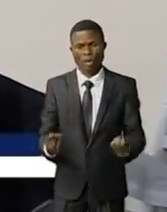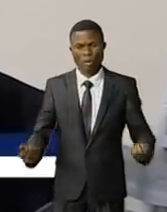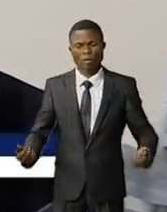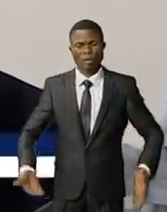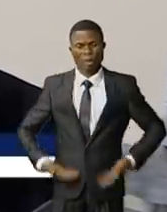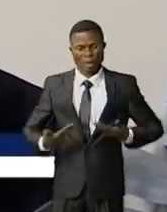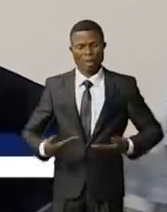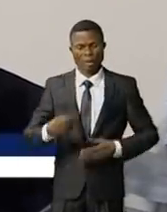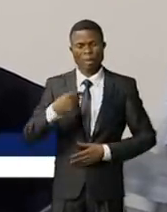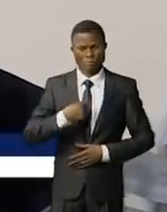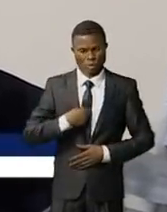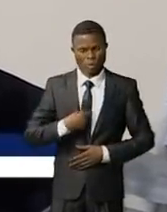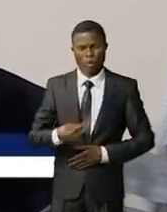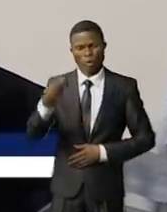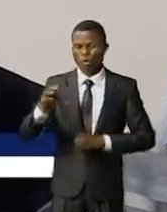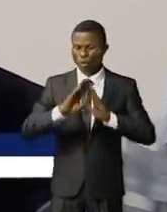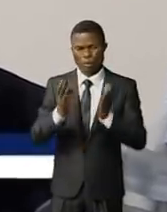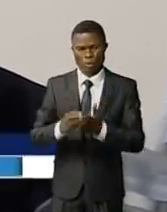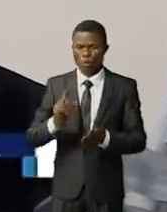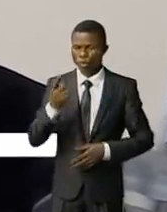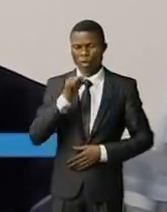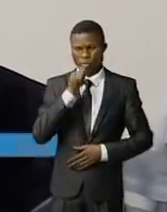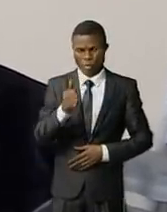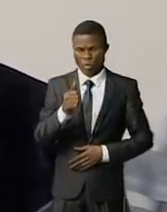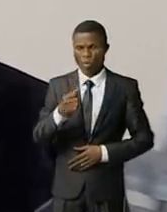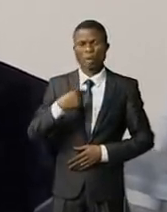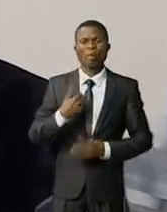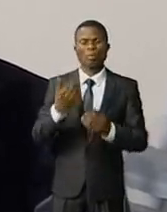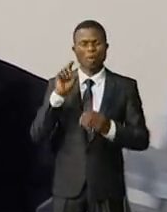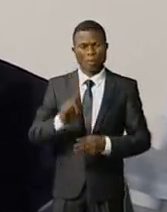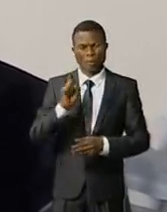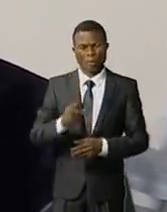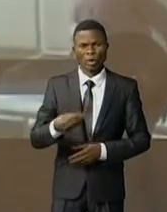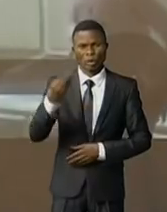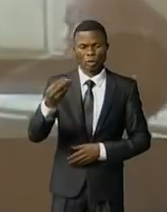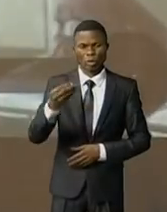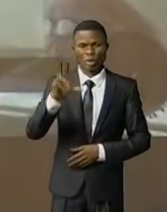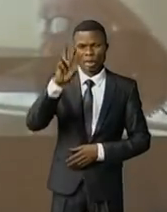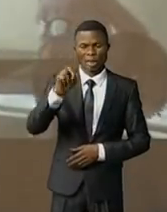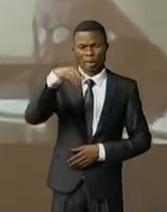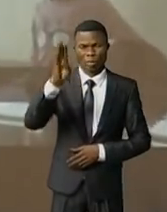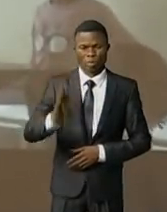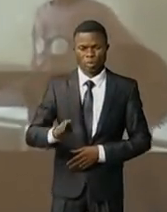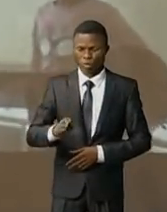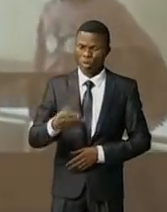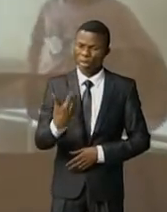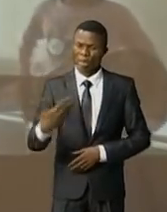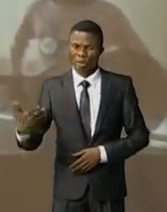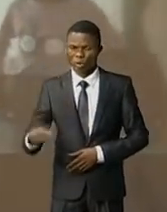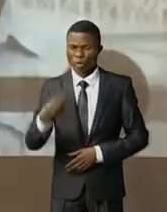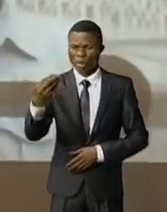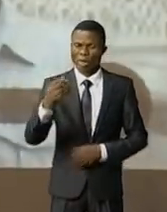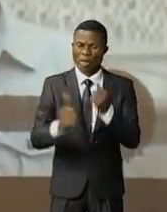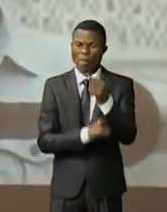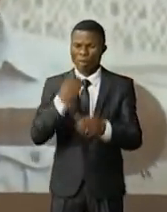que je ne peux pas faire tout à 100%, mais je voulais apporter même 30% pour que je puisse donner à une